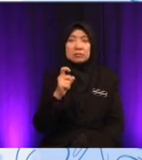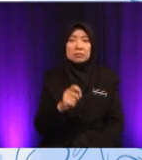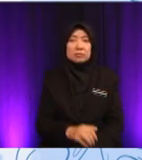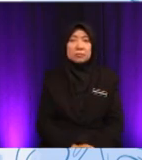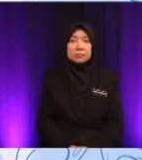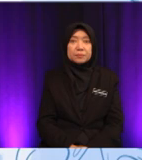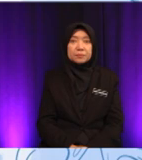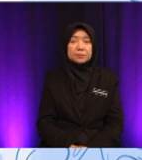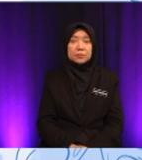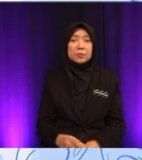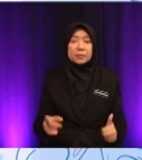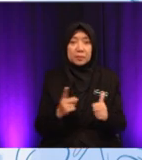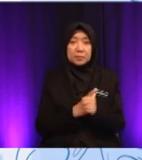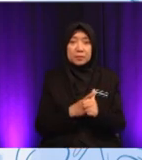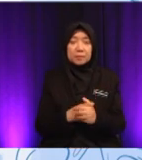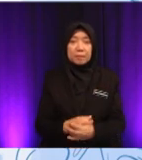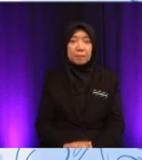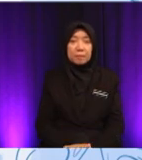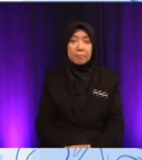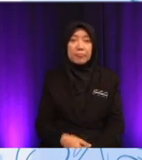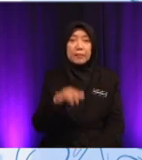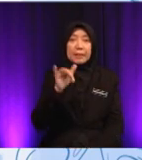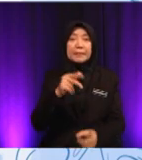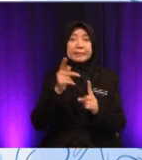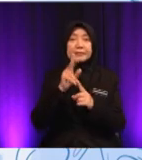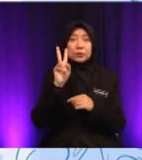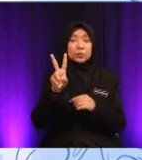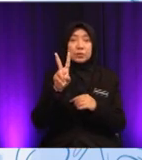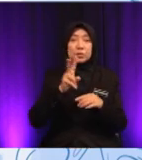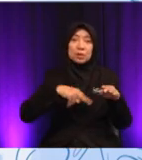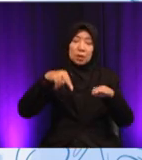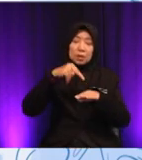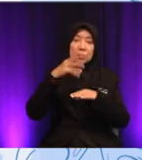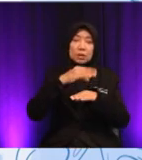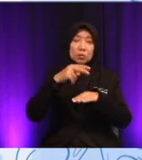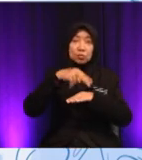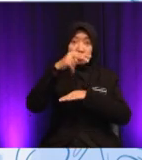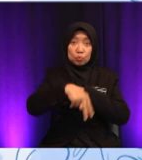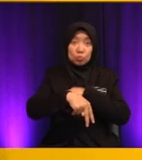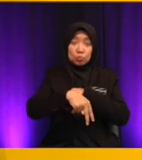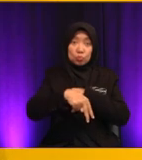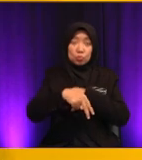itu yang pertama yang kedua naik dan turun